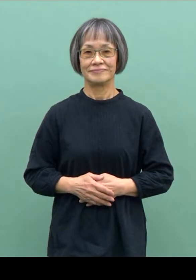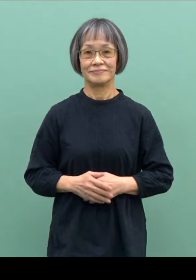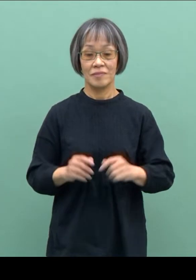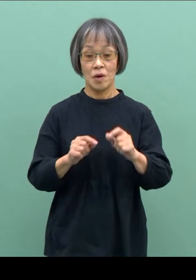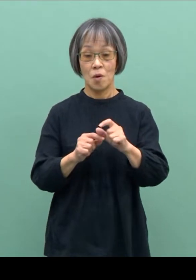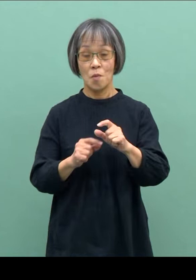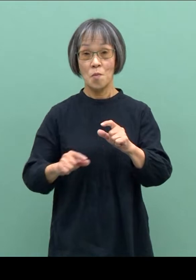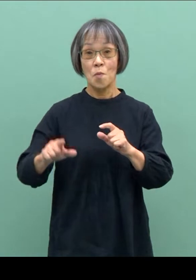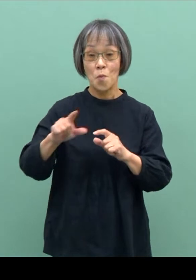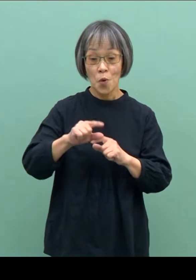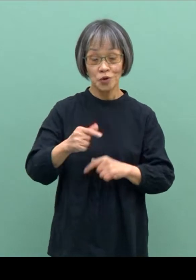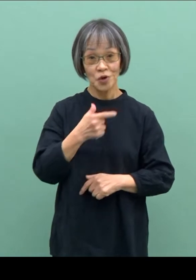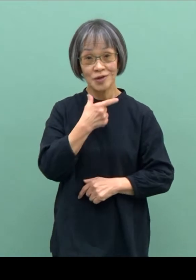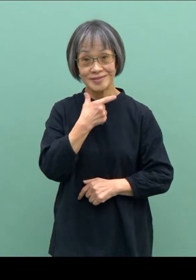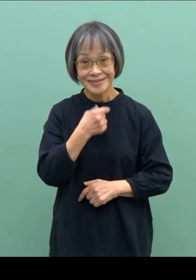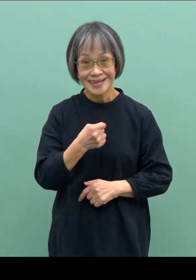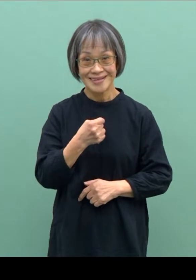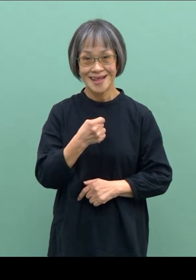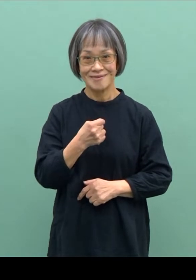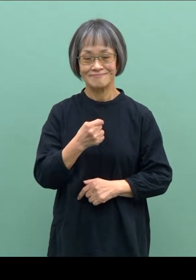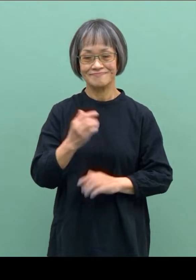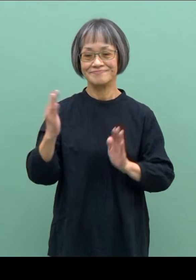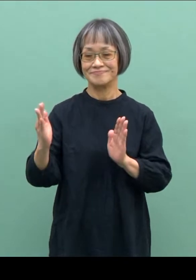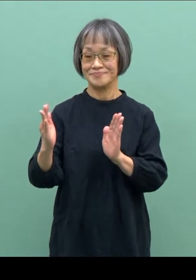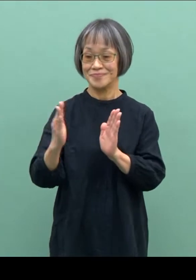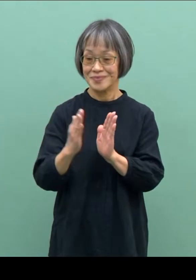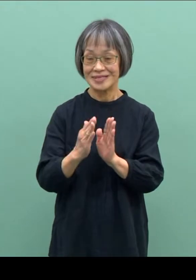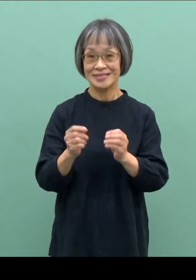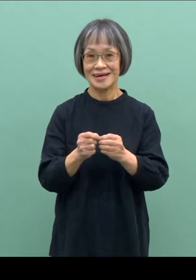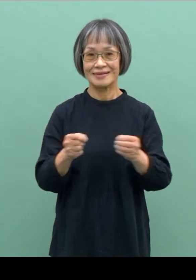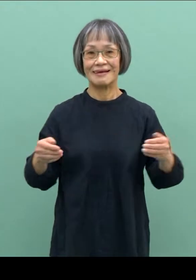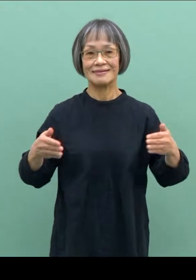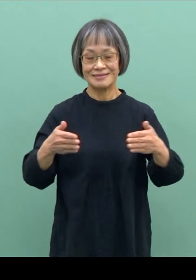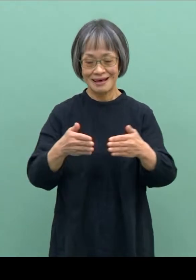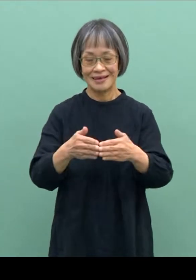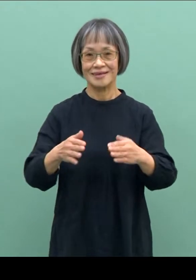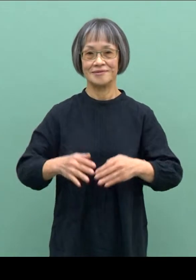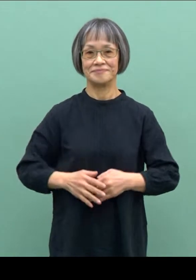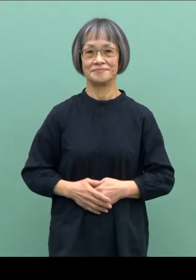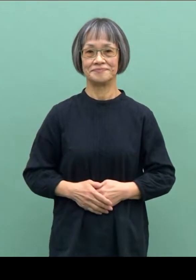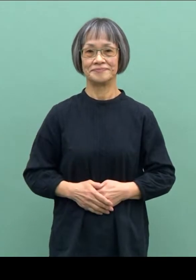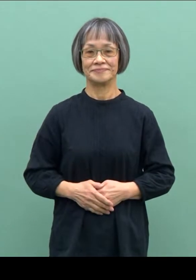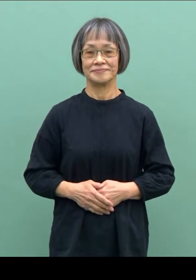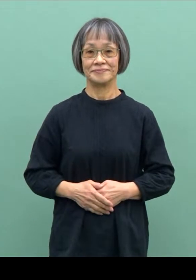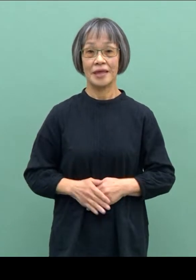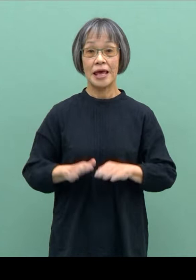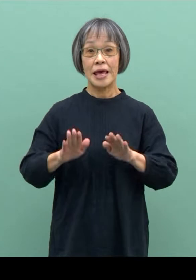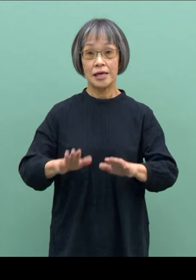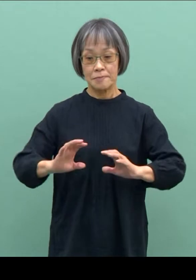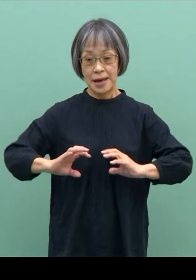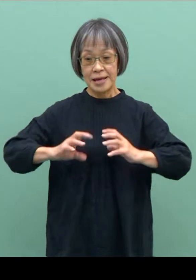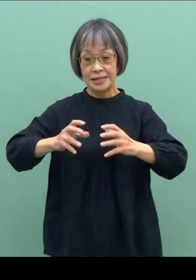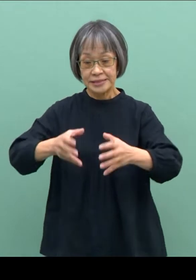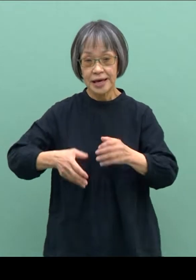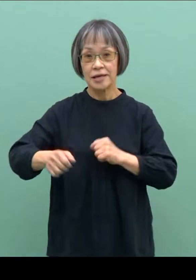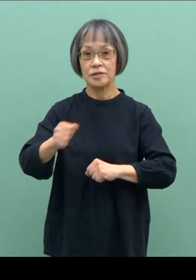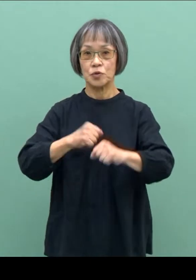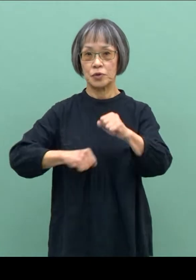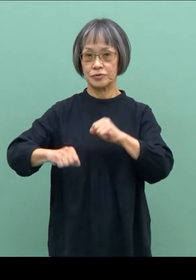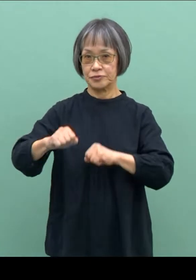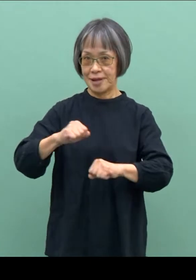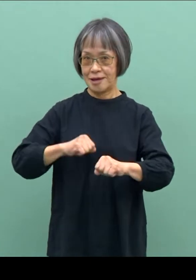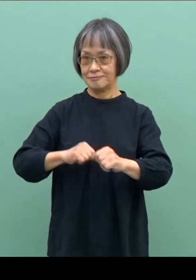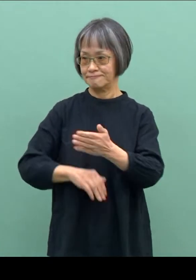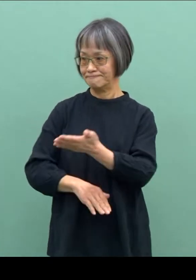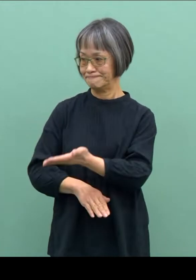ふるさとがもっと好きになる。 身近な長崎。 今世界